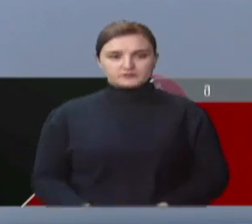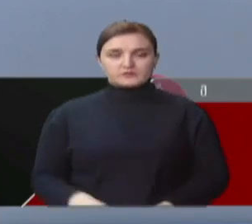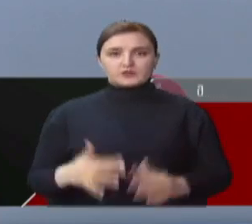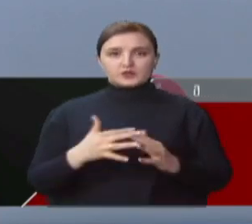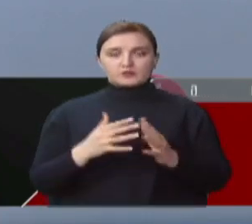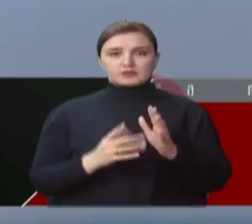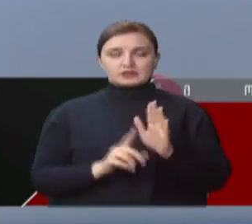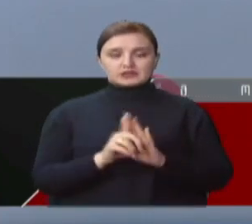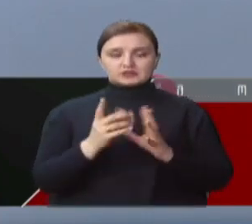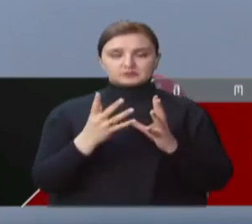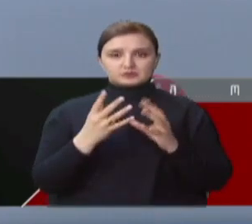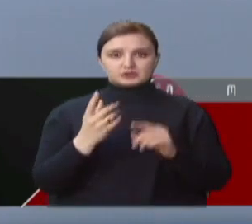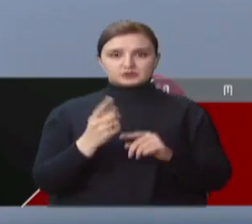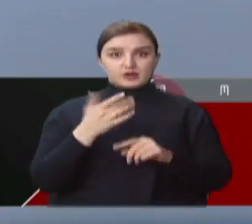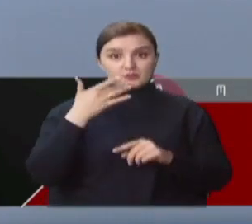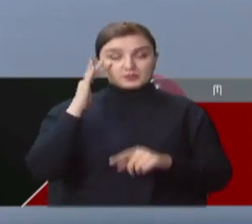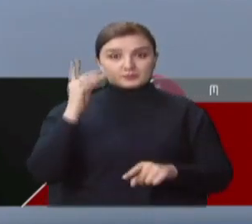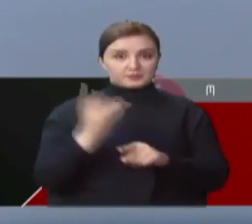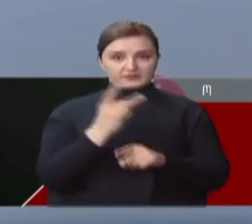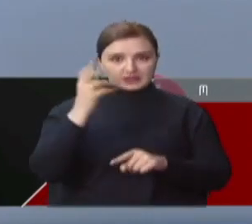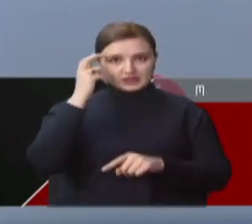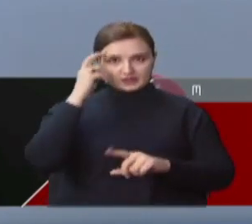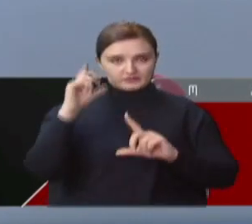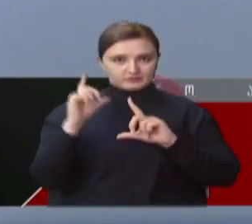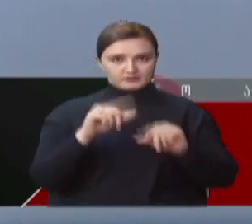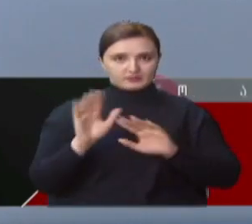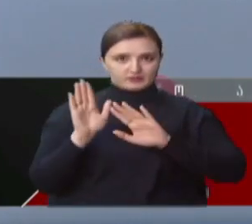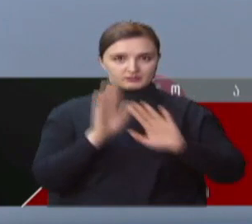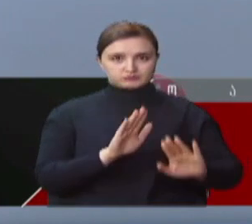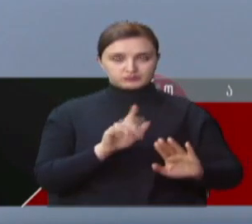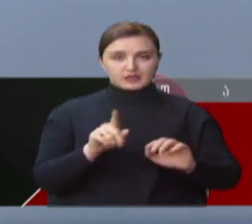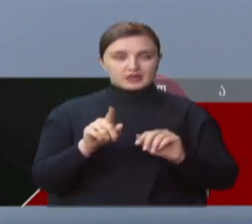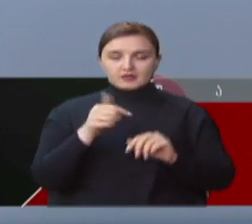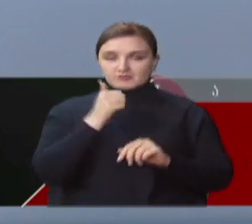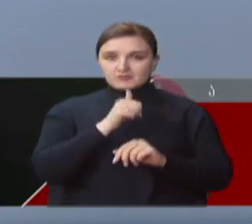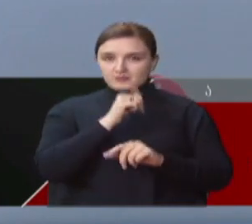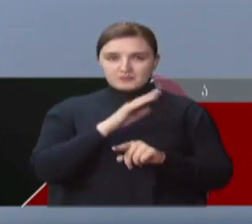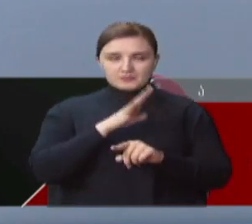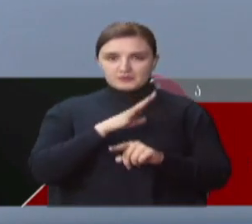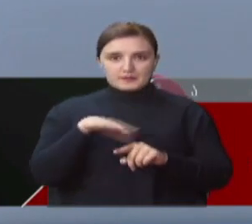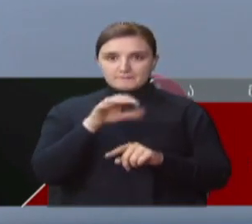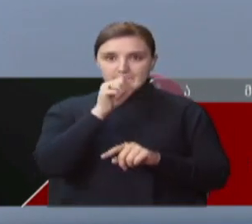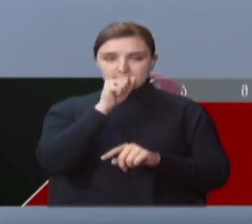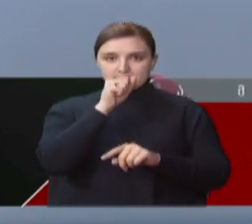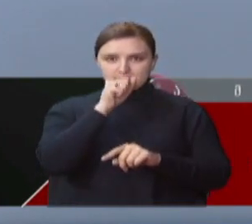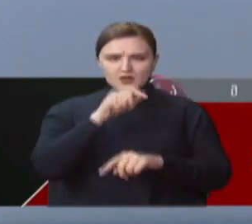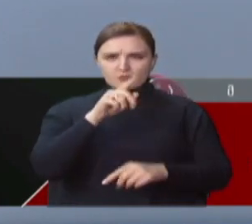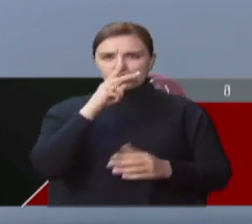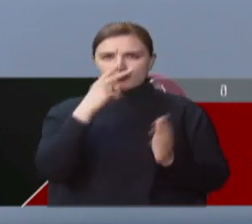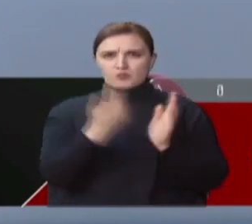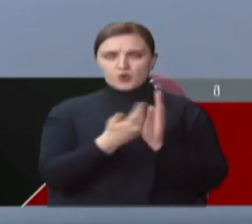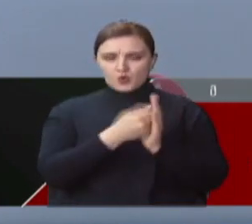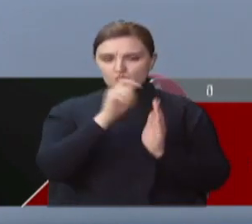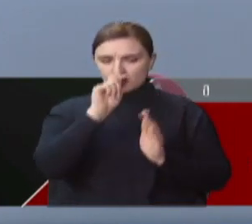ომის დაწყების შემდეგ პირველად ამერიკის პრეზიდენტი კიევში ჩავიდა ვიზიტე ბოლო დღემდე გასაიდუმლოებული იყო ძლიერი მხარდაჭერის დემონსტრირება უკრაინის